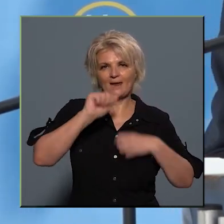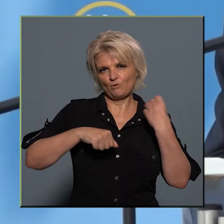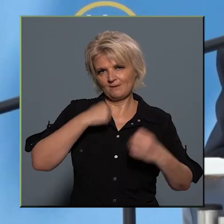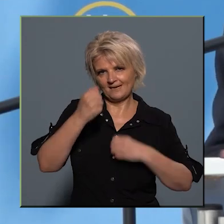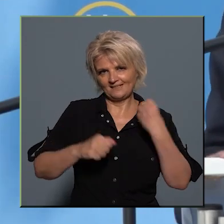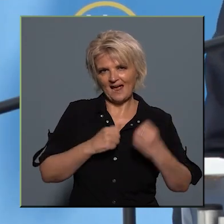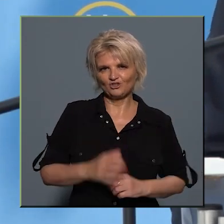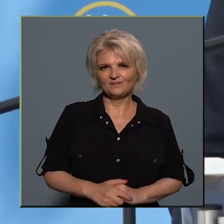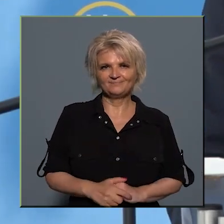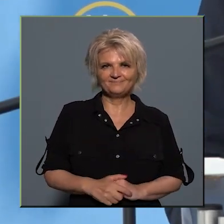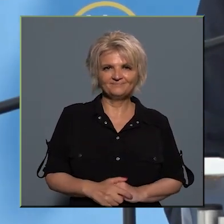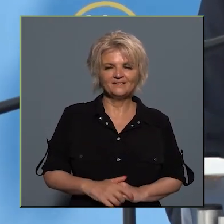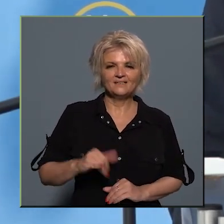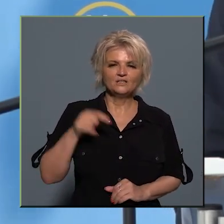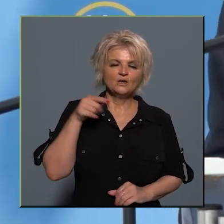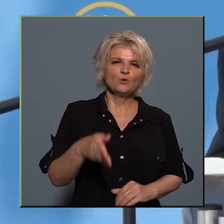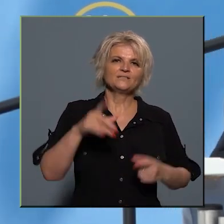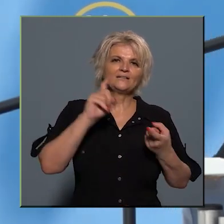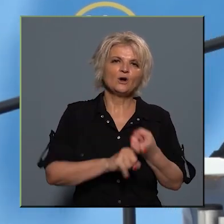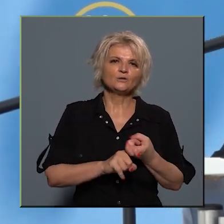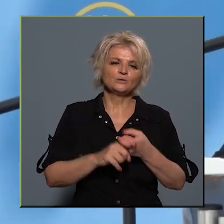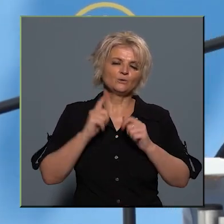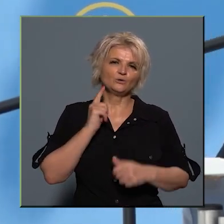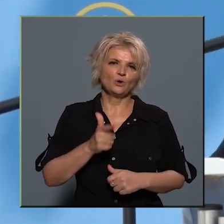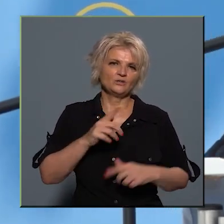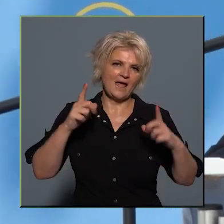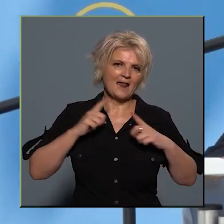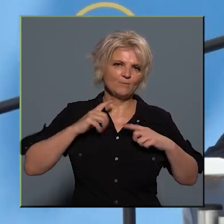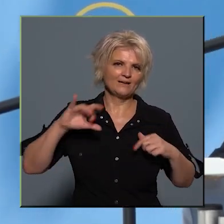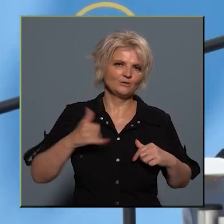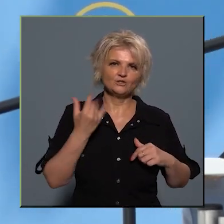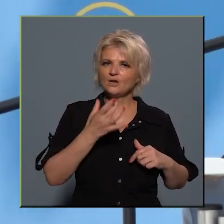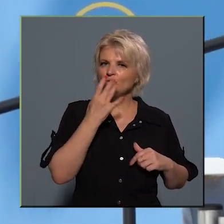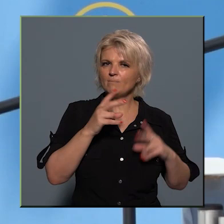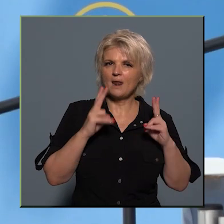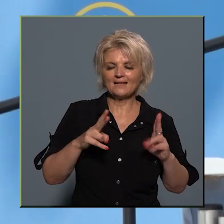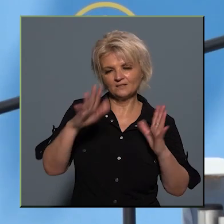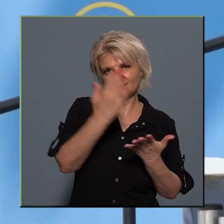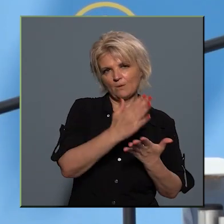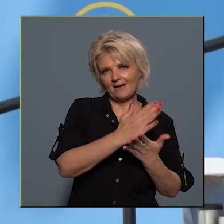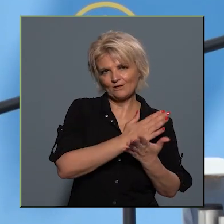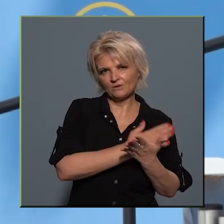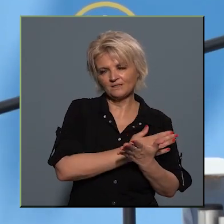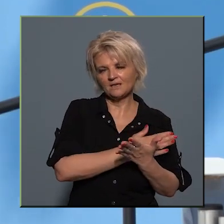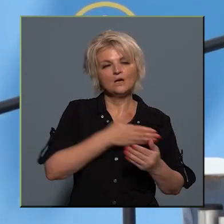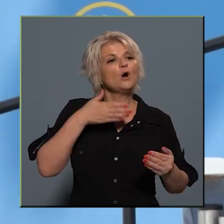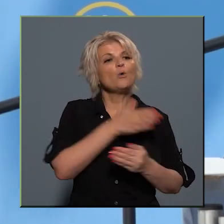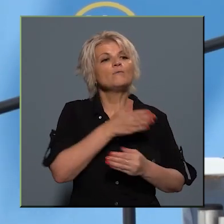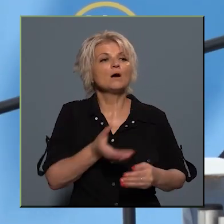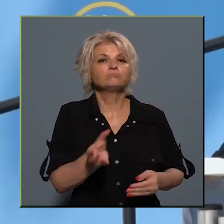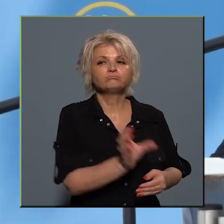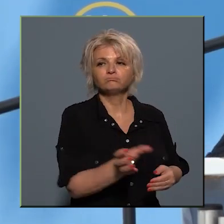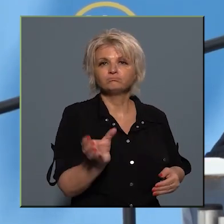és ahhoz tartozó töltőállomásokat is jobban lehet szabályozni, vagy hova helyezzük el, és